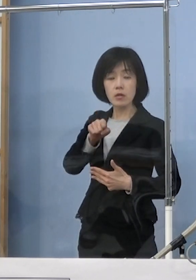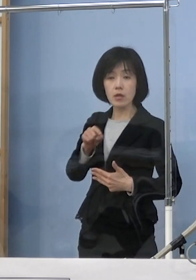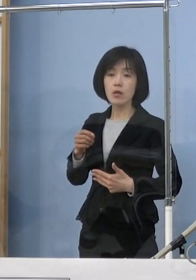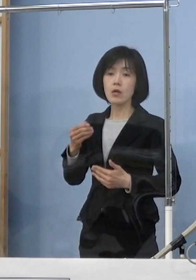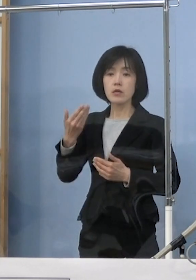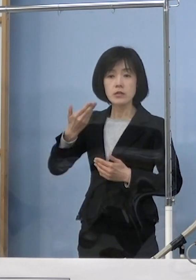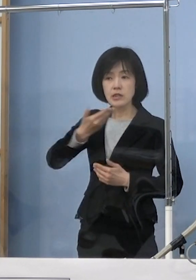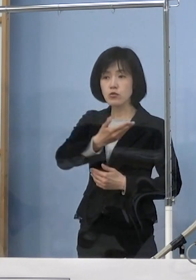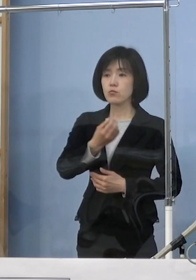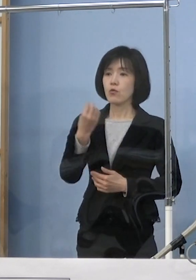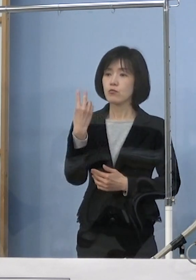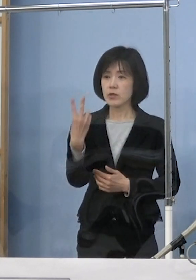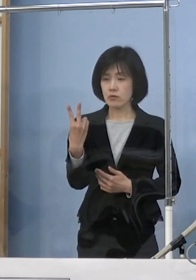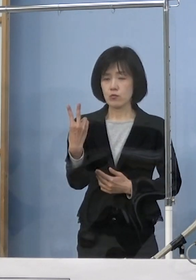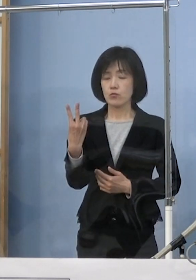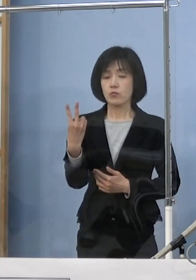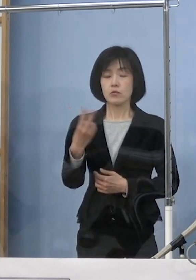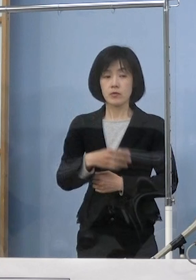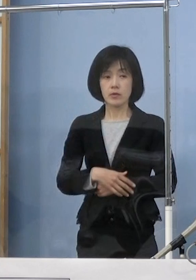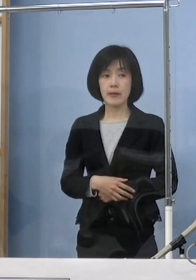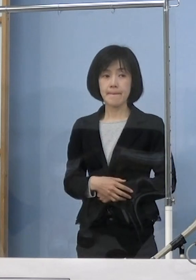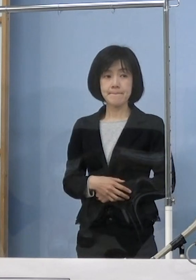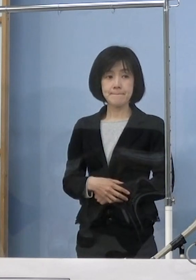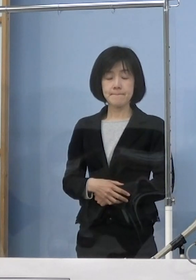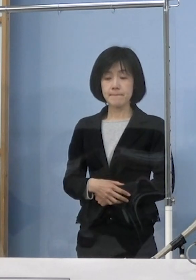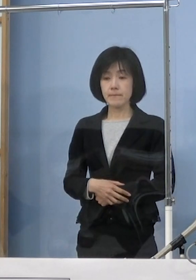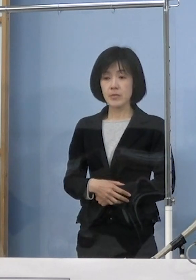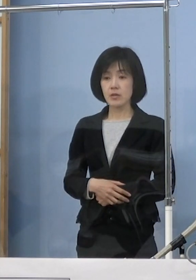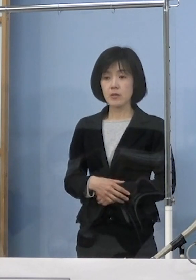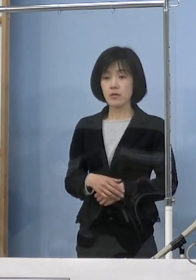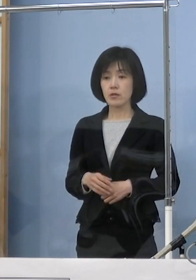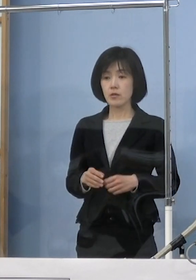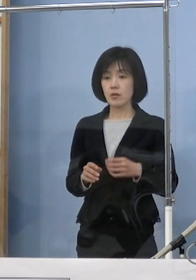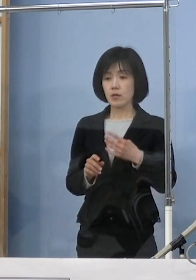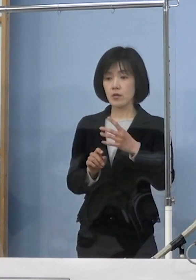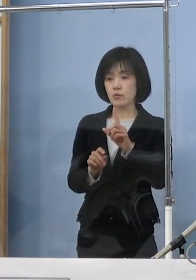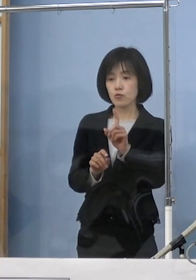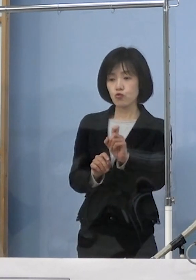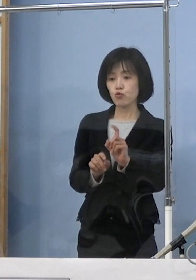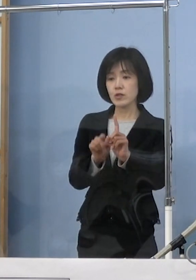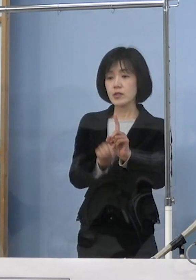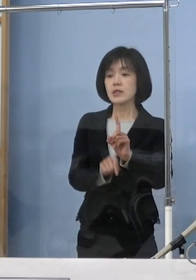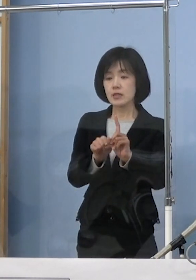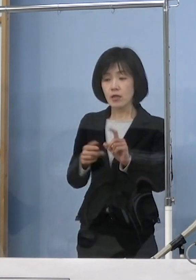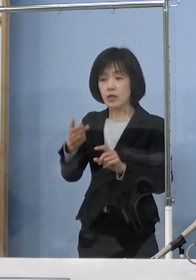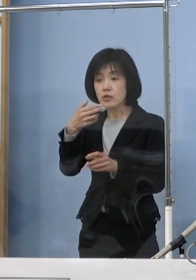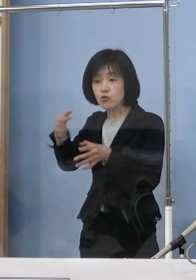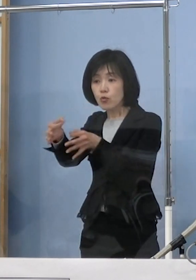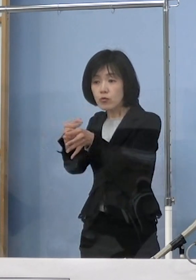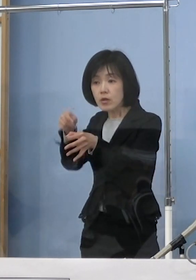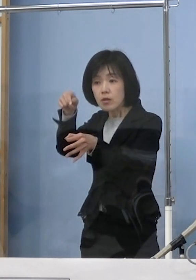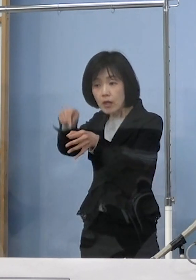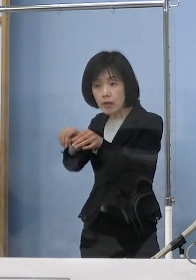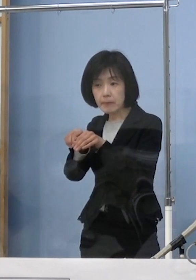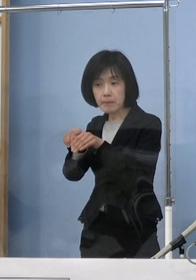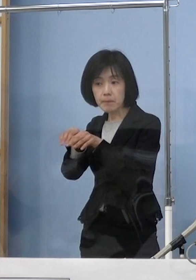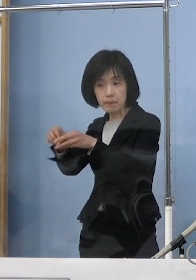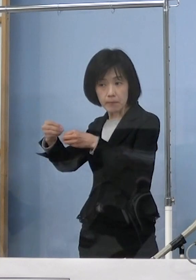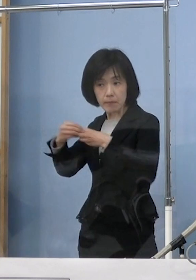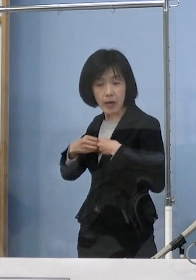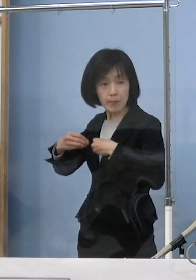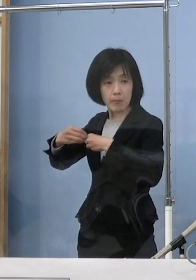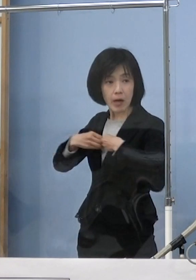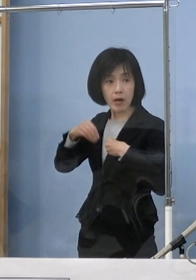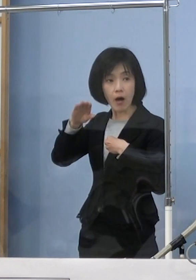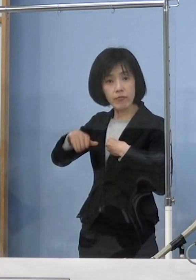点教えてください。 どうぞ。 11人が飲食店で感染したと言ってしま